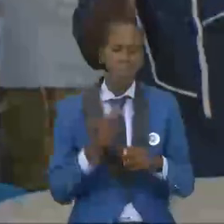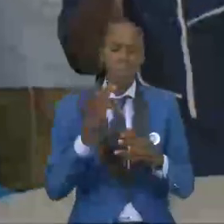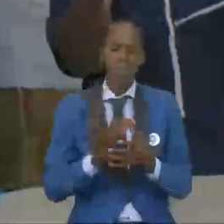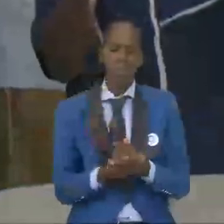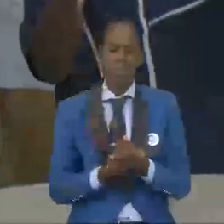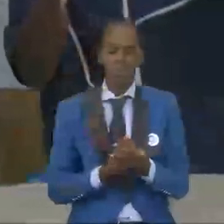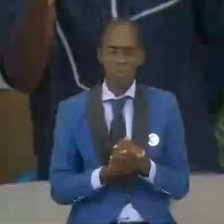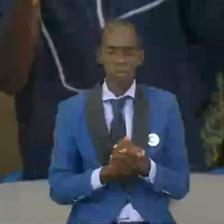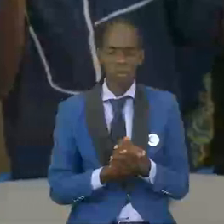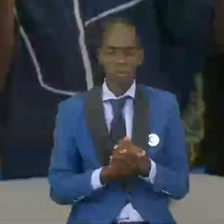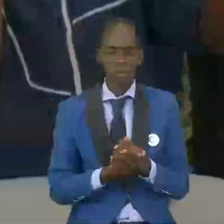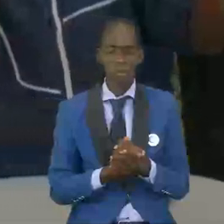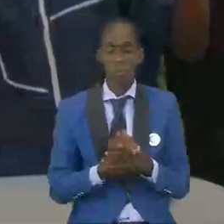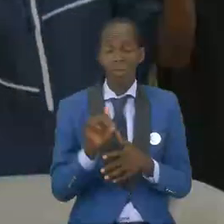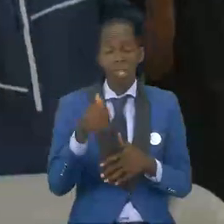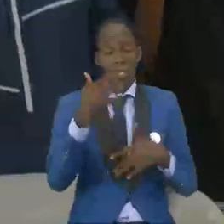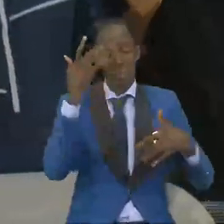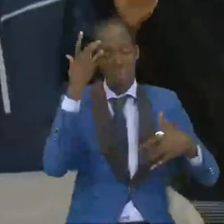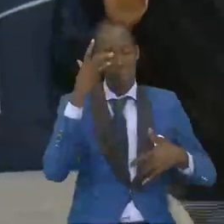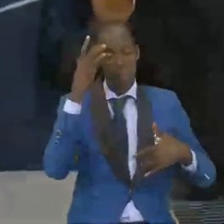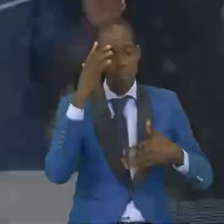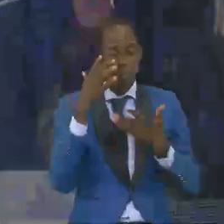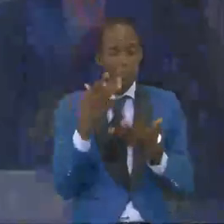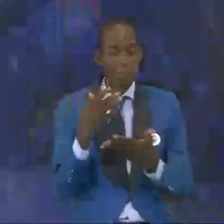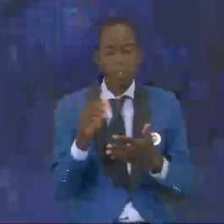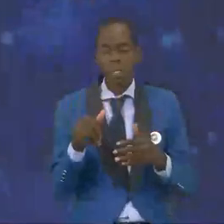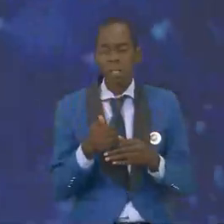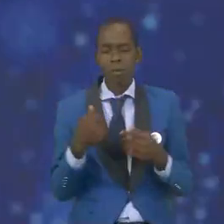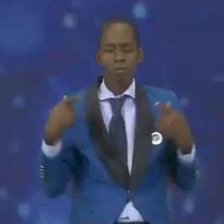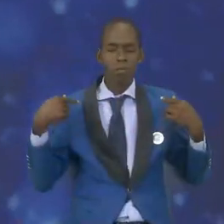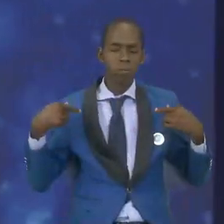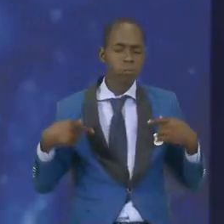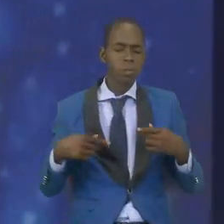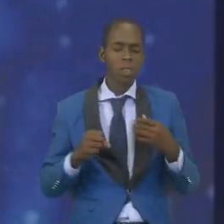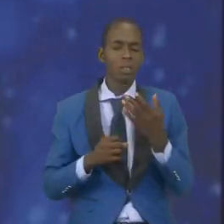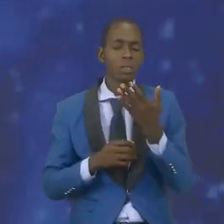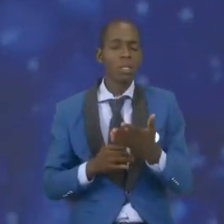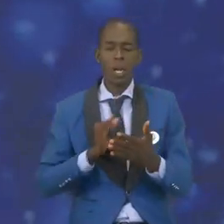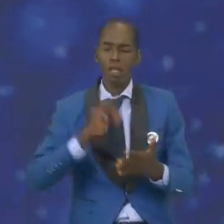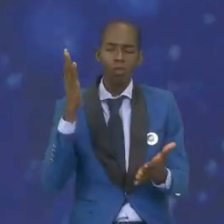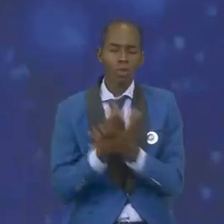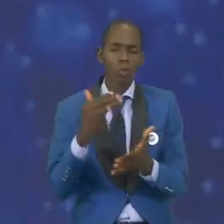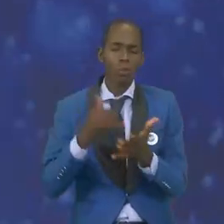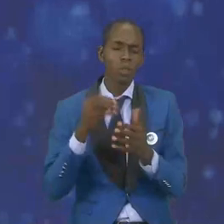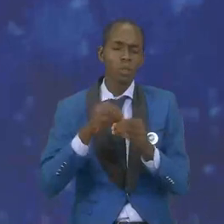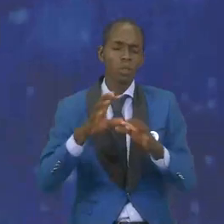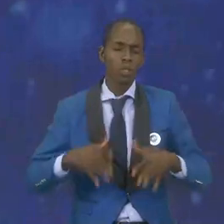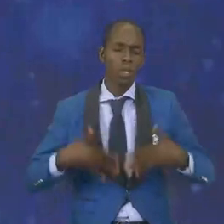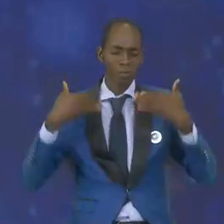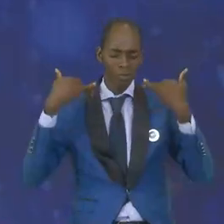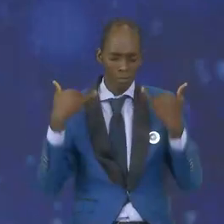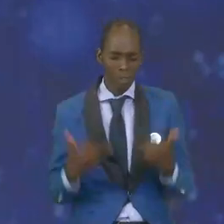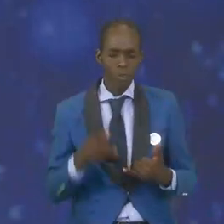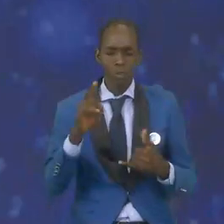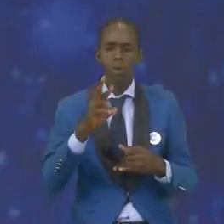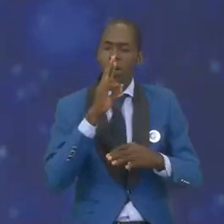cela prenne fin maintenant au nom de Jésus. Toute maladie, toute